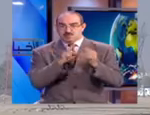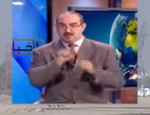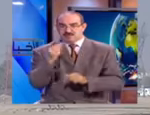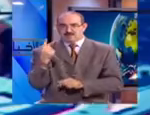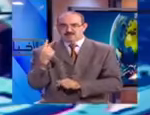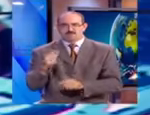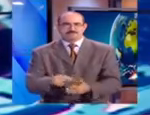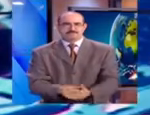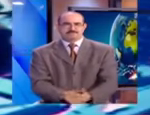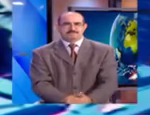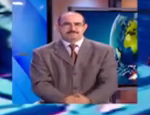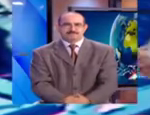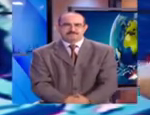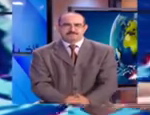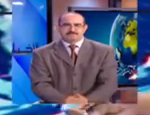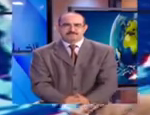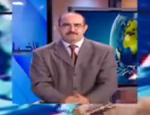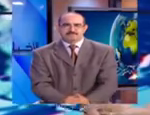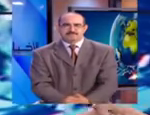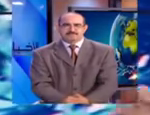2021.